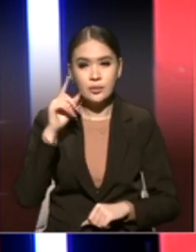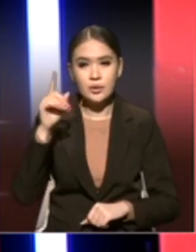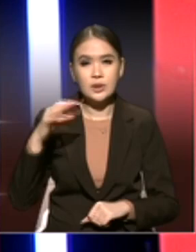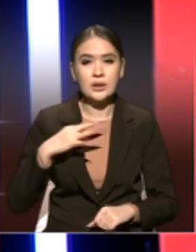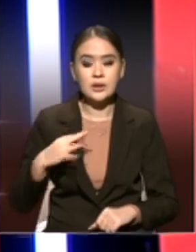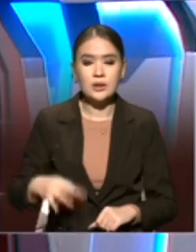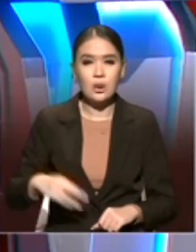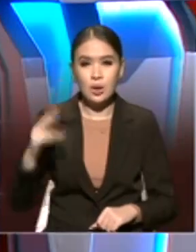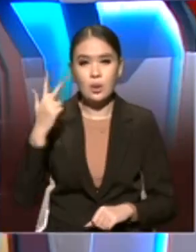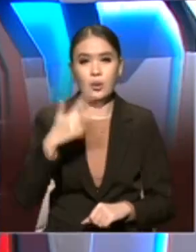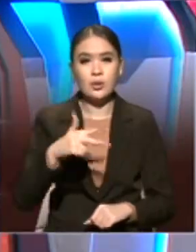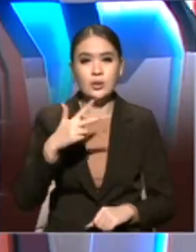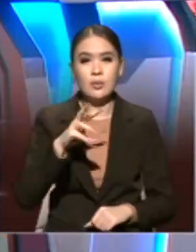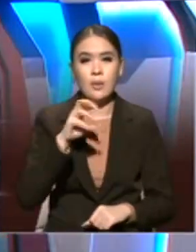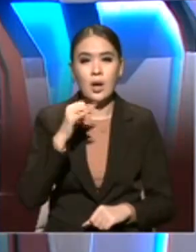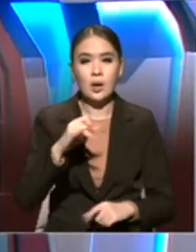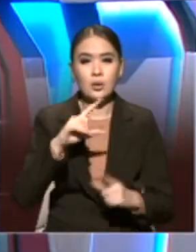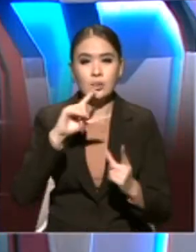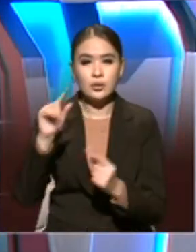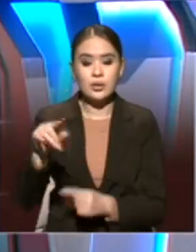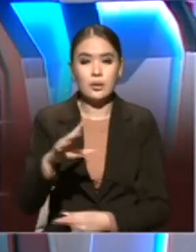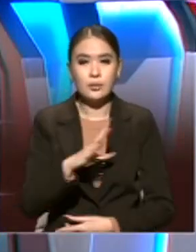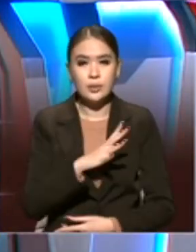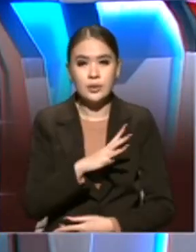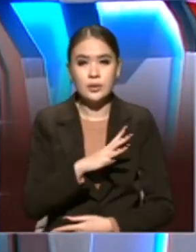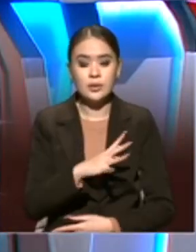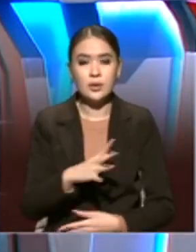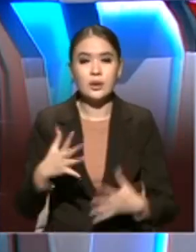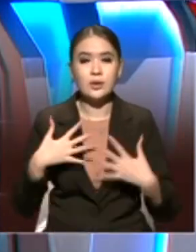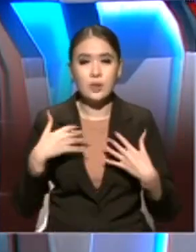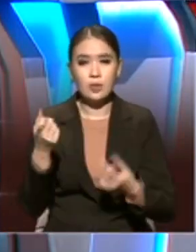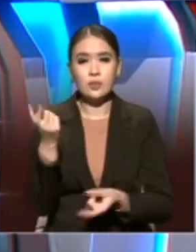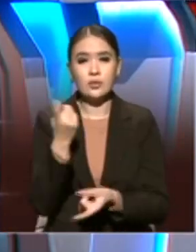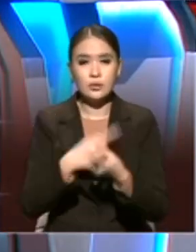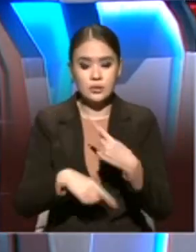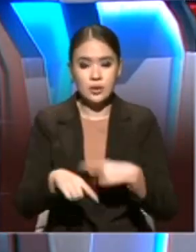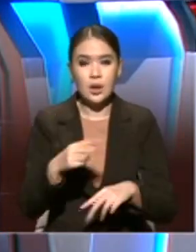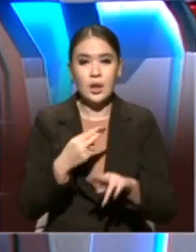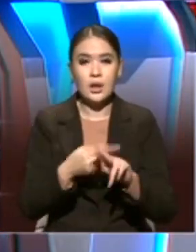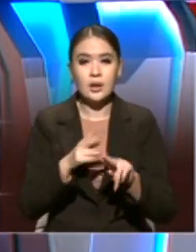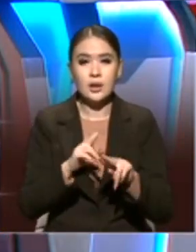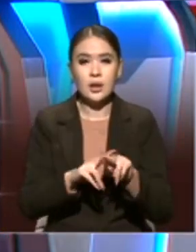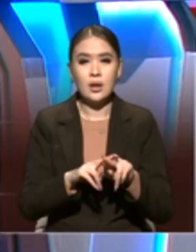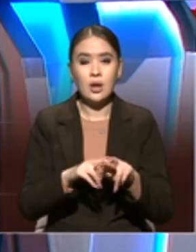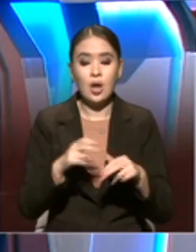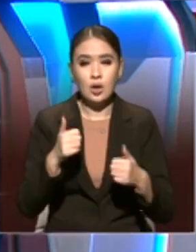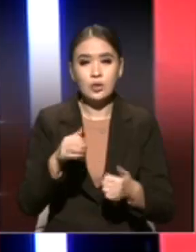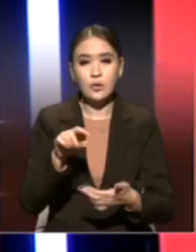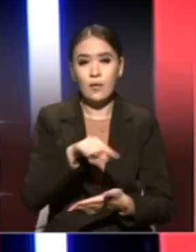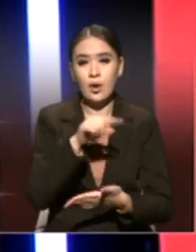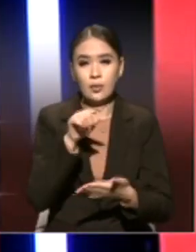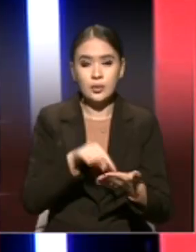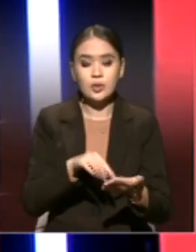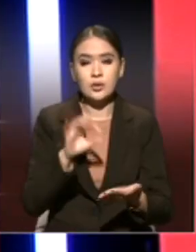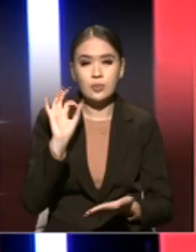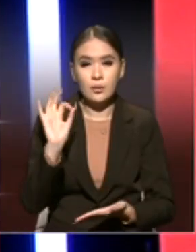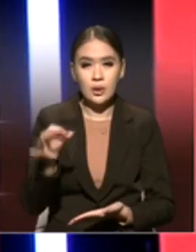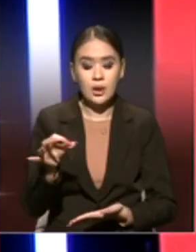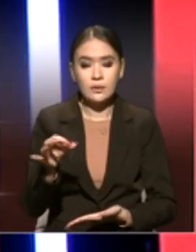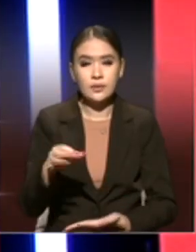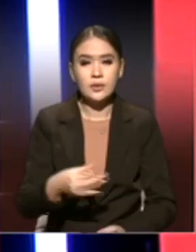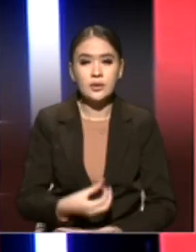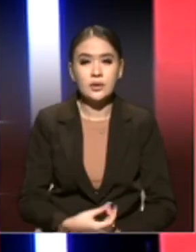кеткен 30-ында. Иә, рахмет. Аман есен қайтсын, аман есен елге оралсын. Жақсы сұрақ қой. Сұрақ жақсы.